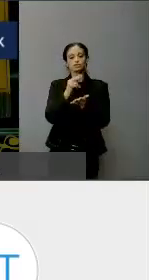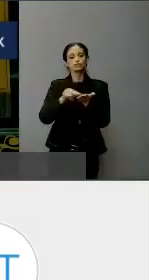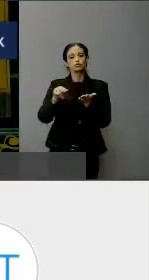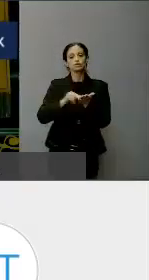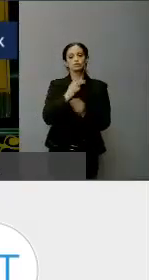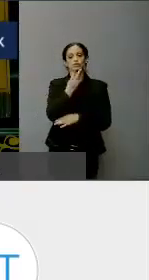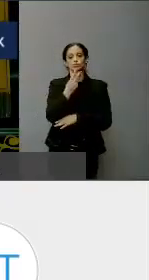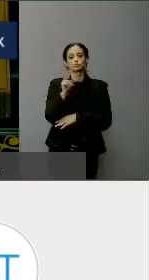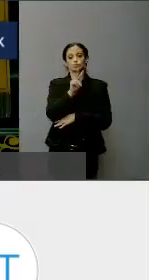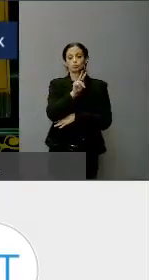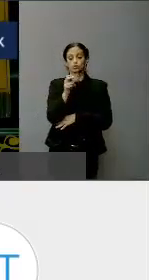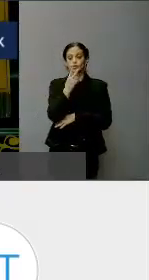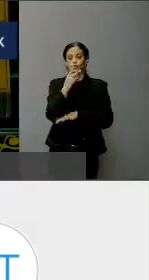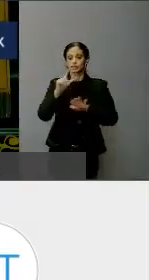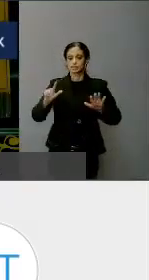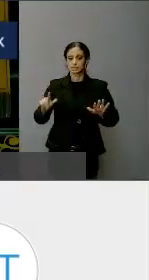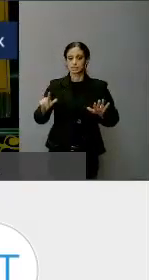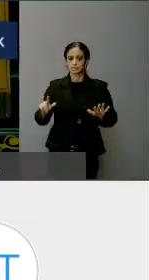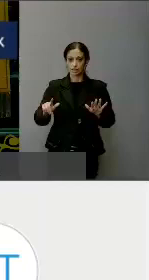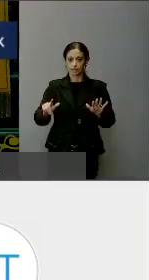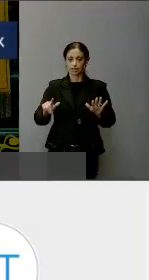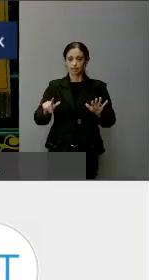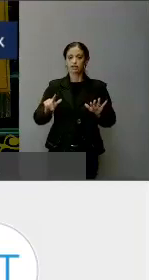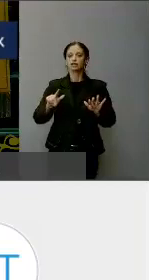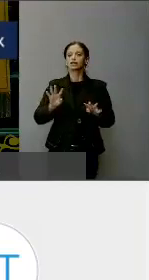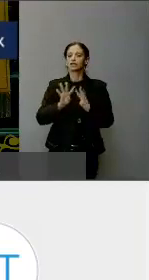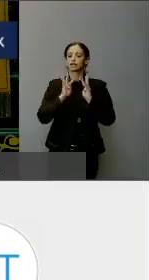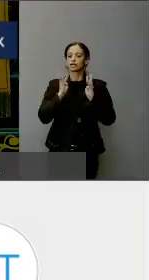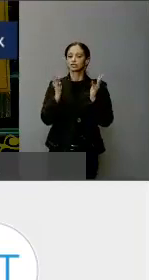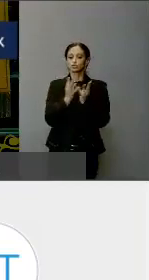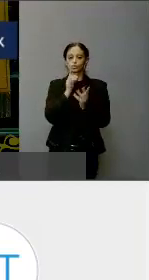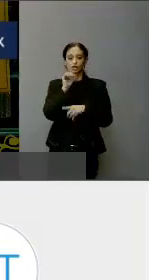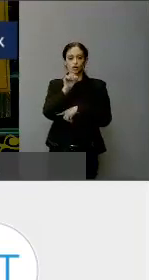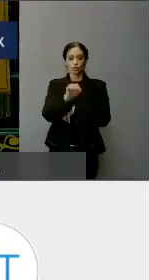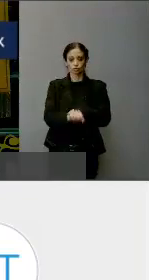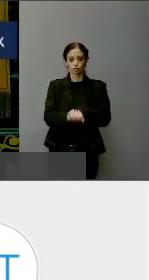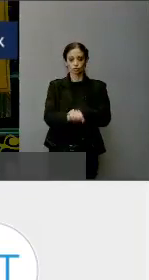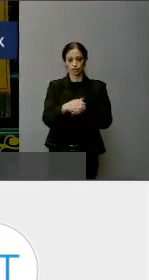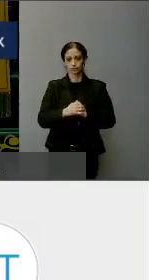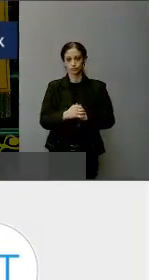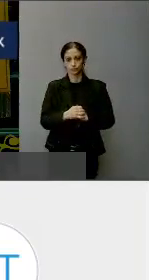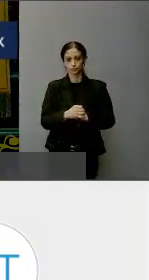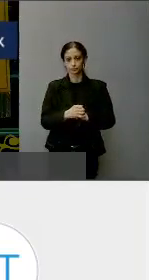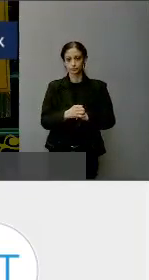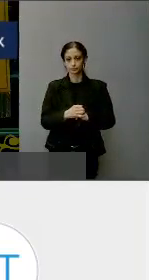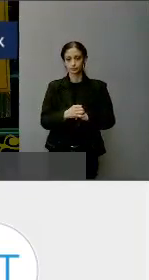227 parere trario della giunta